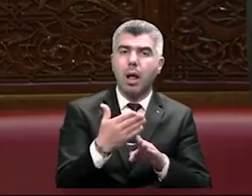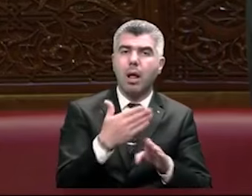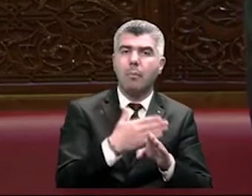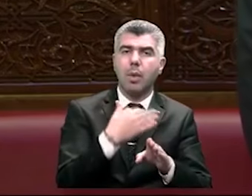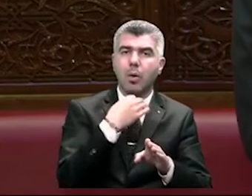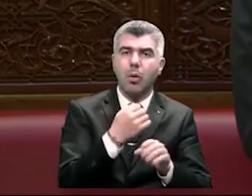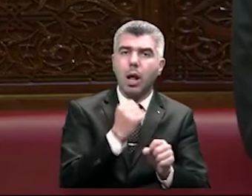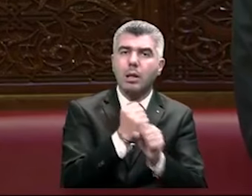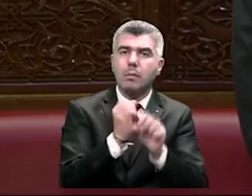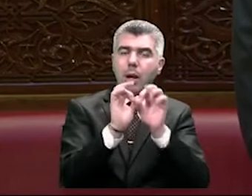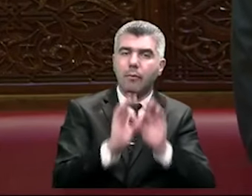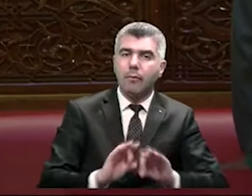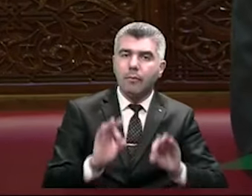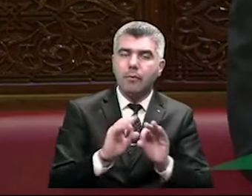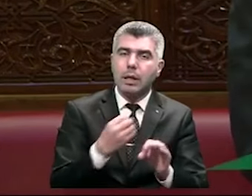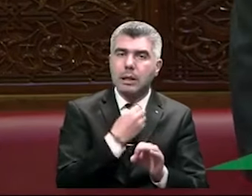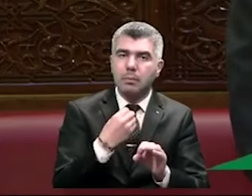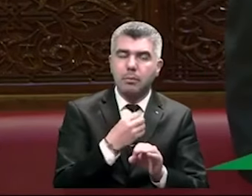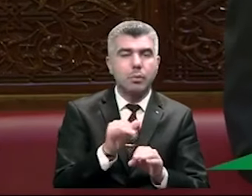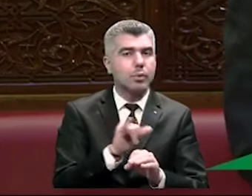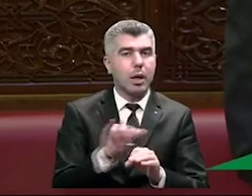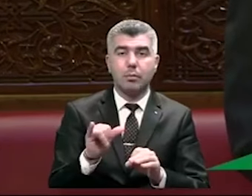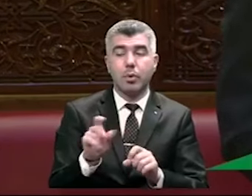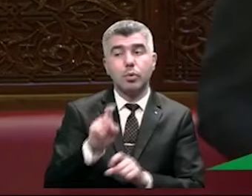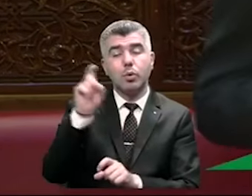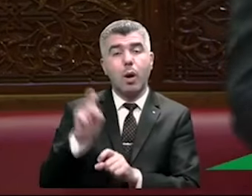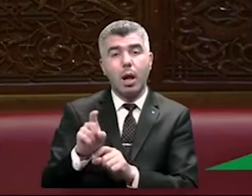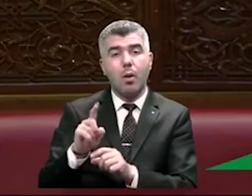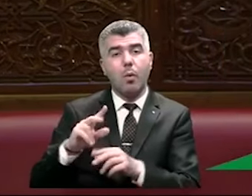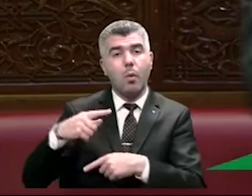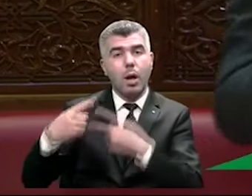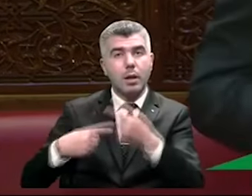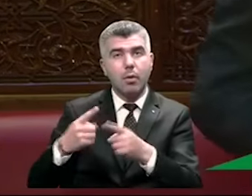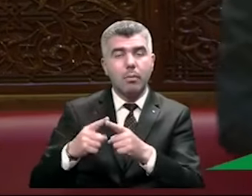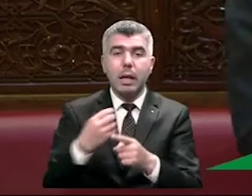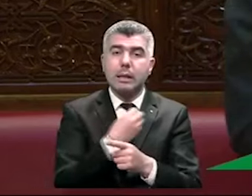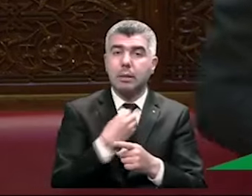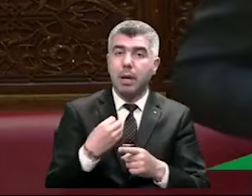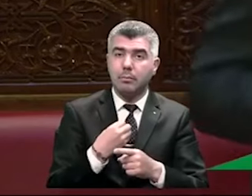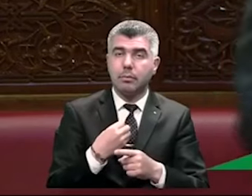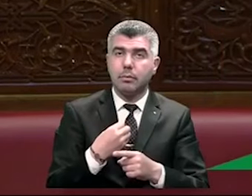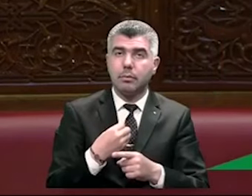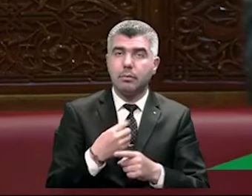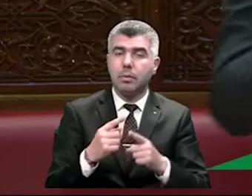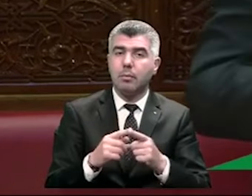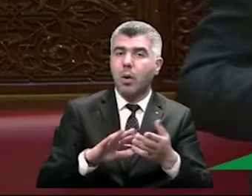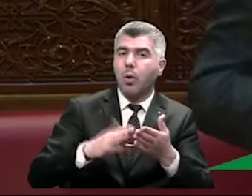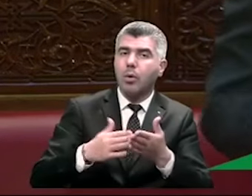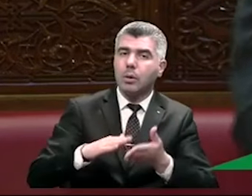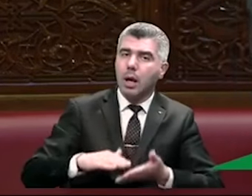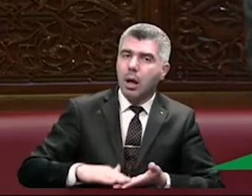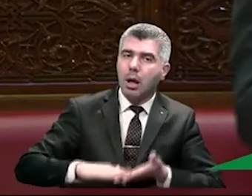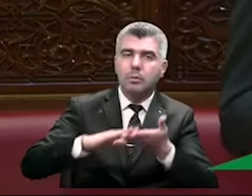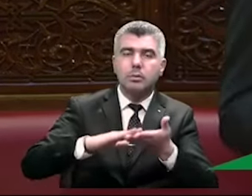ما دتش العمل ديالها في الطب تكلمت على سؤال اخر في الطب تظن بان احنا درنا عش قنا